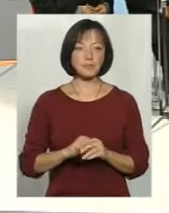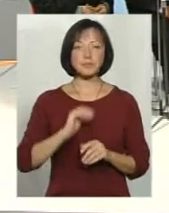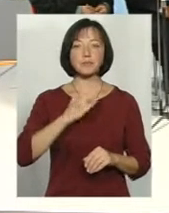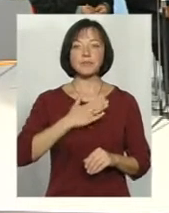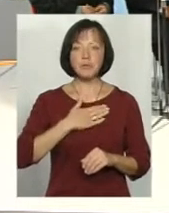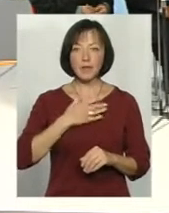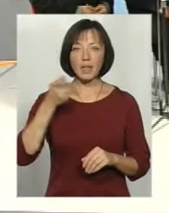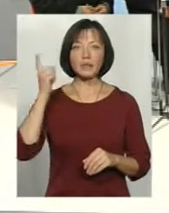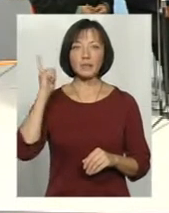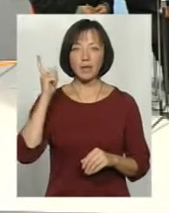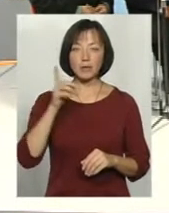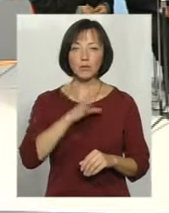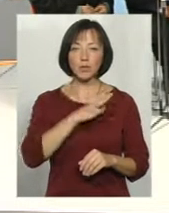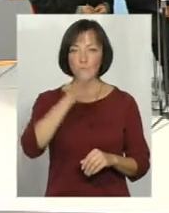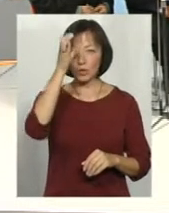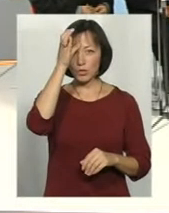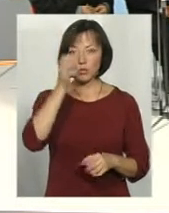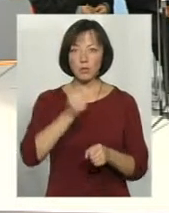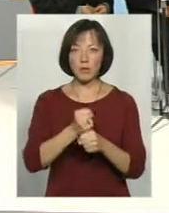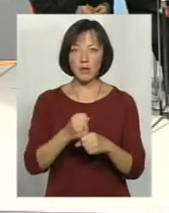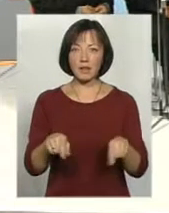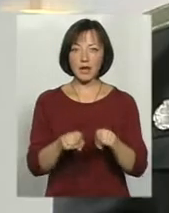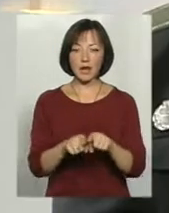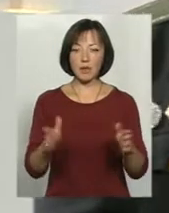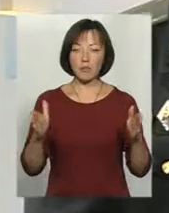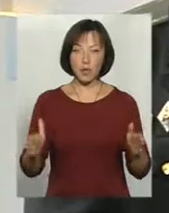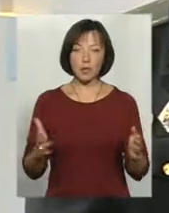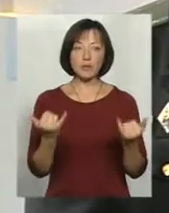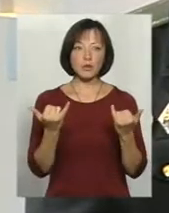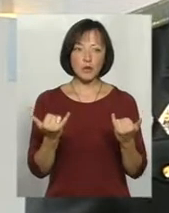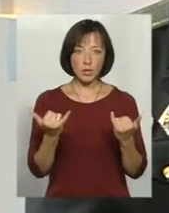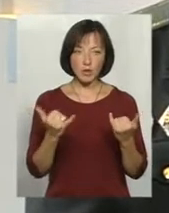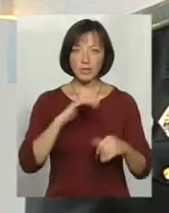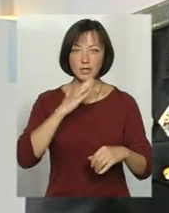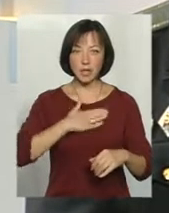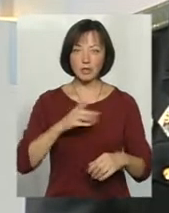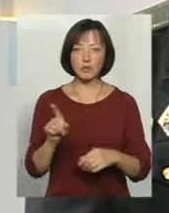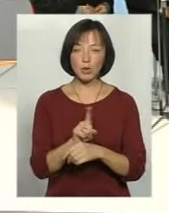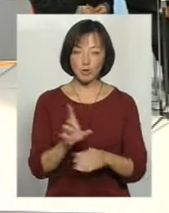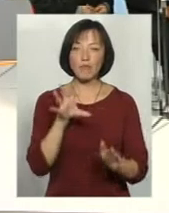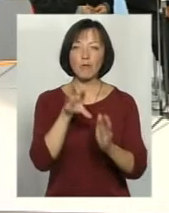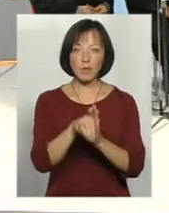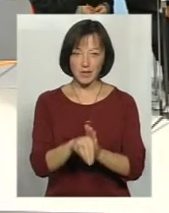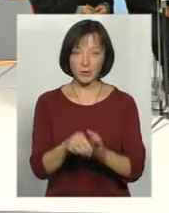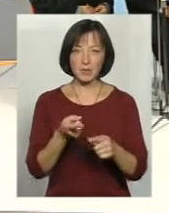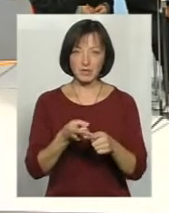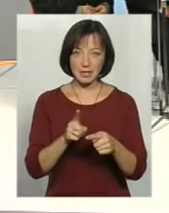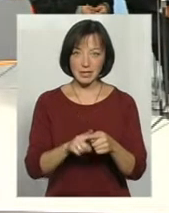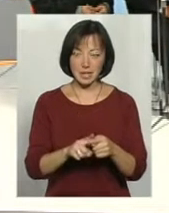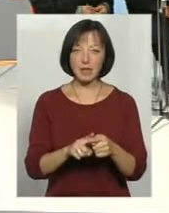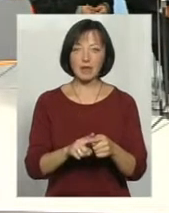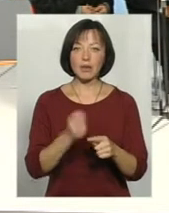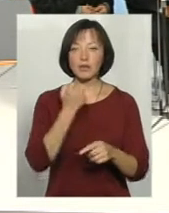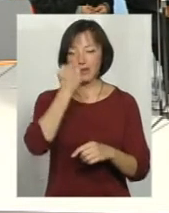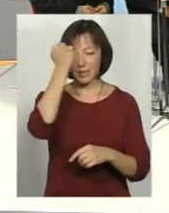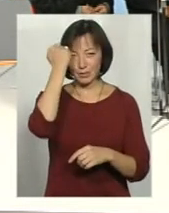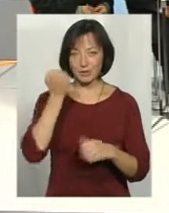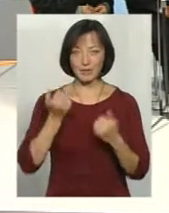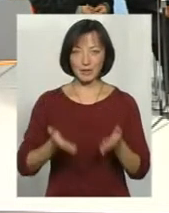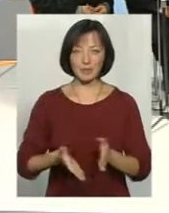були розумні. Вони зробили такий прийом, що ми сьогодні навіть з нашими нормами вписуємося в них. І за це їм вже